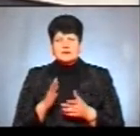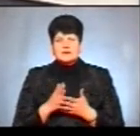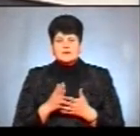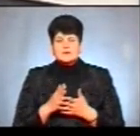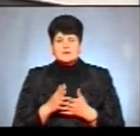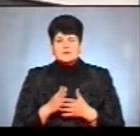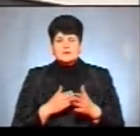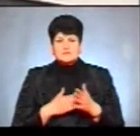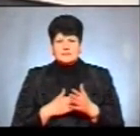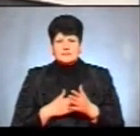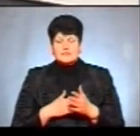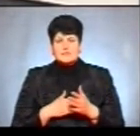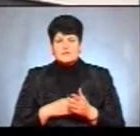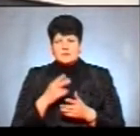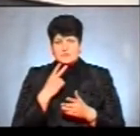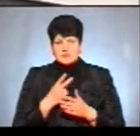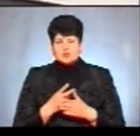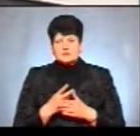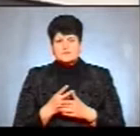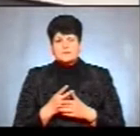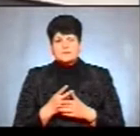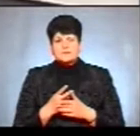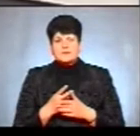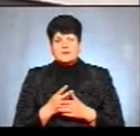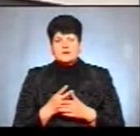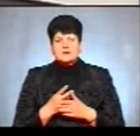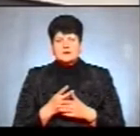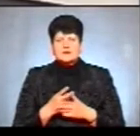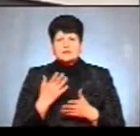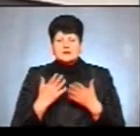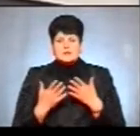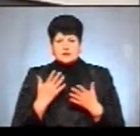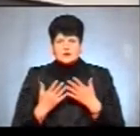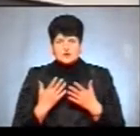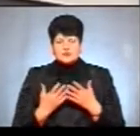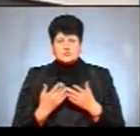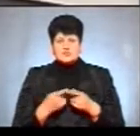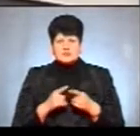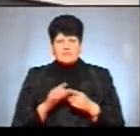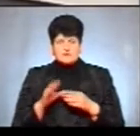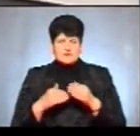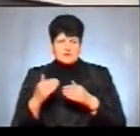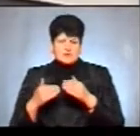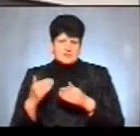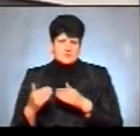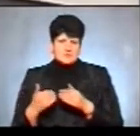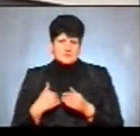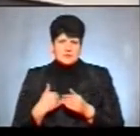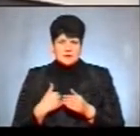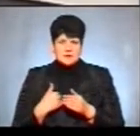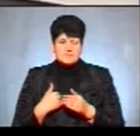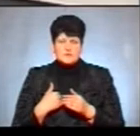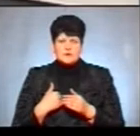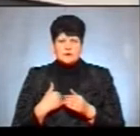що, бачите, випадки, скажімо так, не зменшуються. Якщо ви хотіли в динаміці, то я,